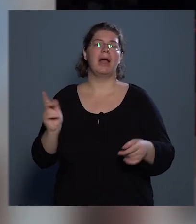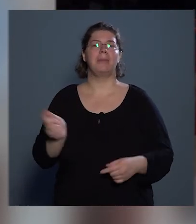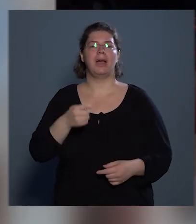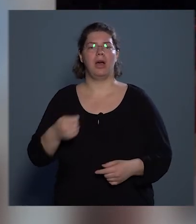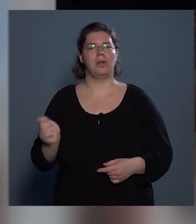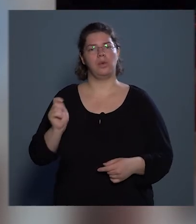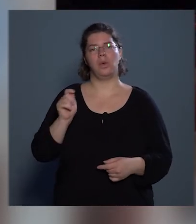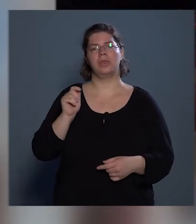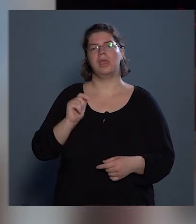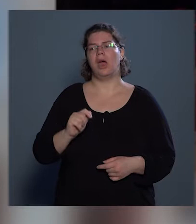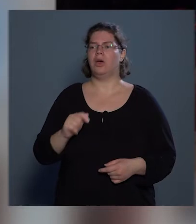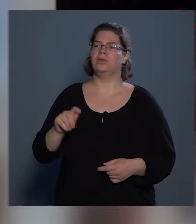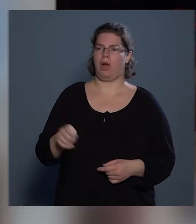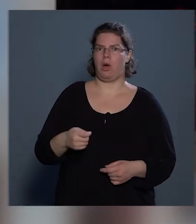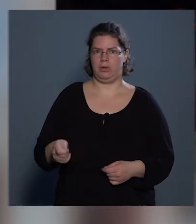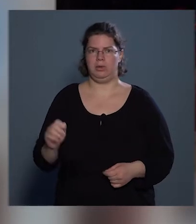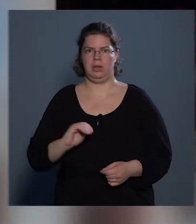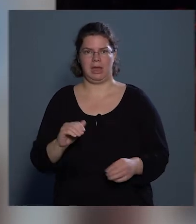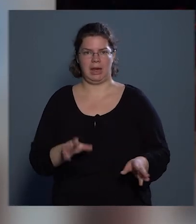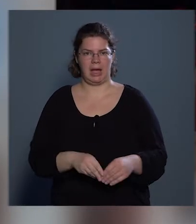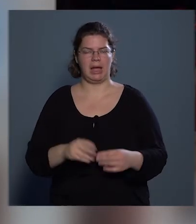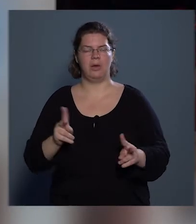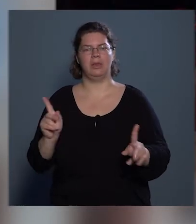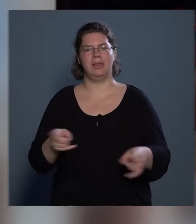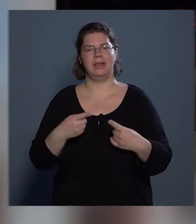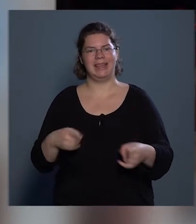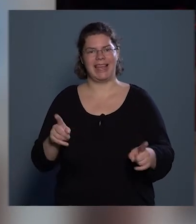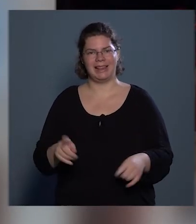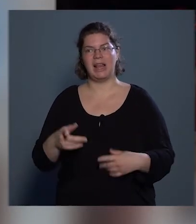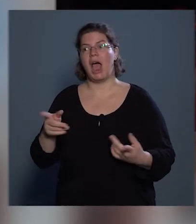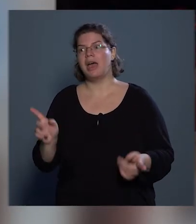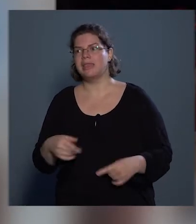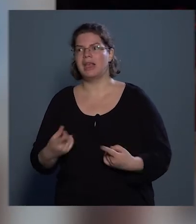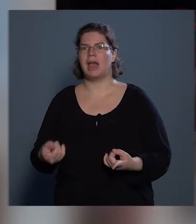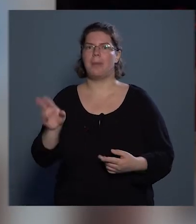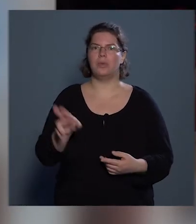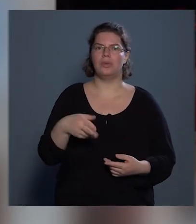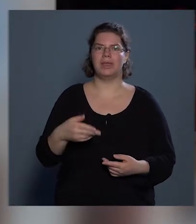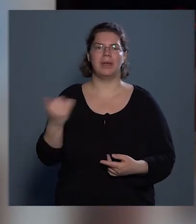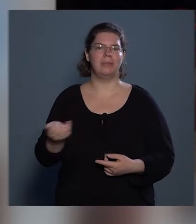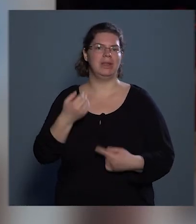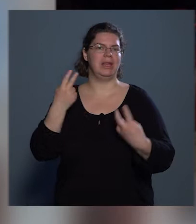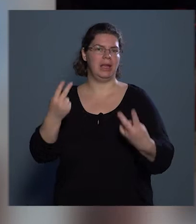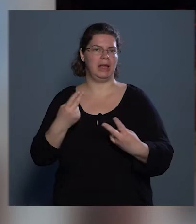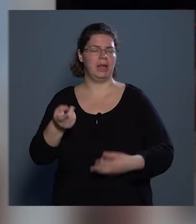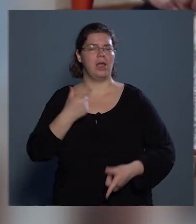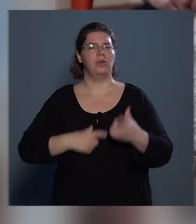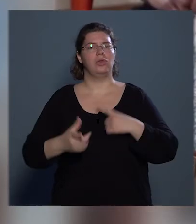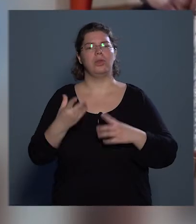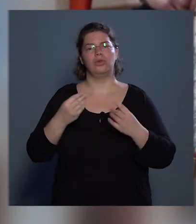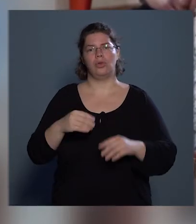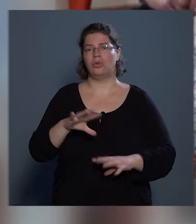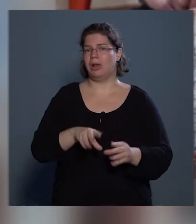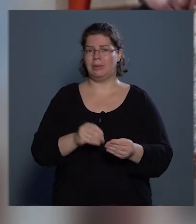azt a harcot a gyerekekkel, hogy az énekzene, a zene, a művészet az még mindig érték. Sajnos sok családban ez már